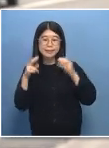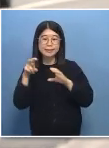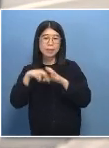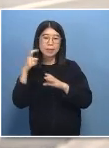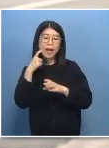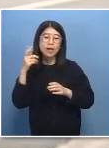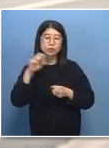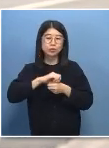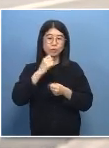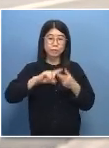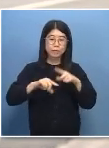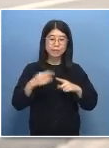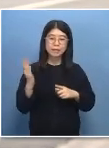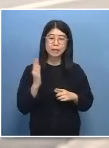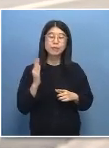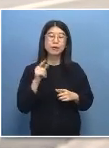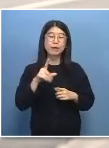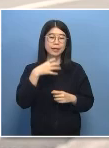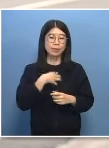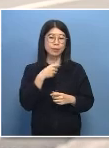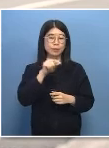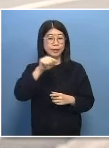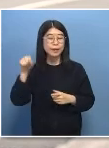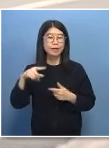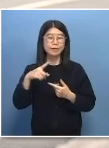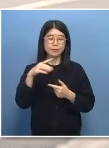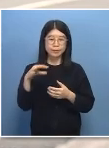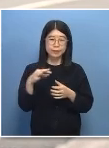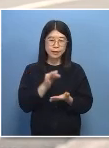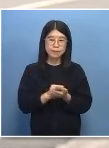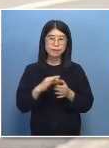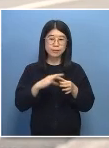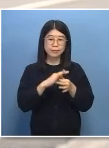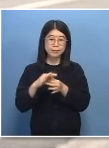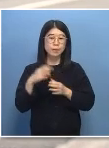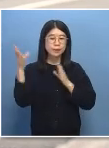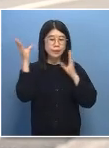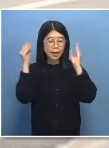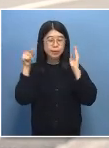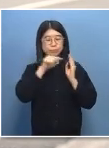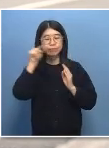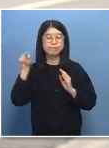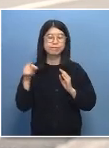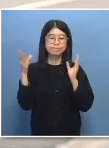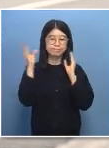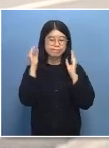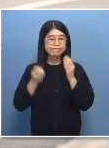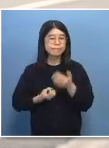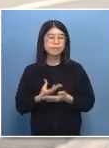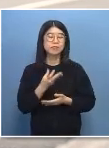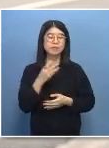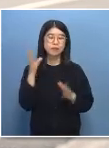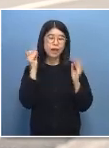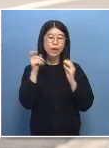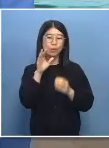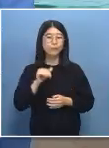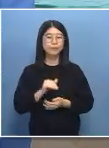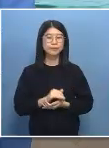類似，認為係同其他地方接軌，將會聽取各界嘅意見。Now TV 記者鄧永琳報